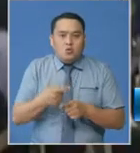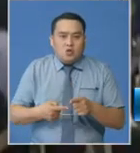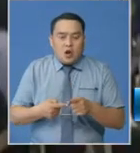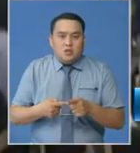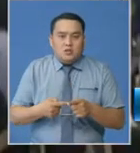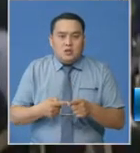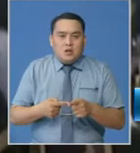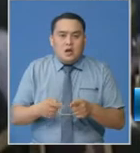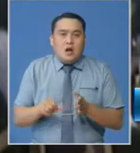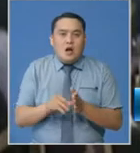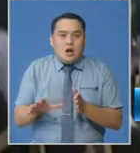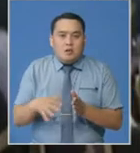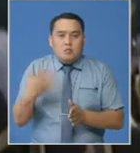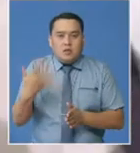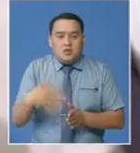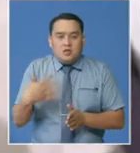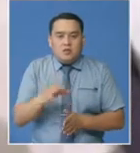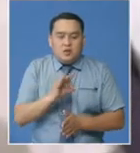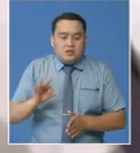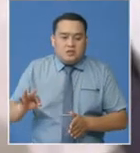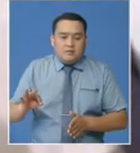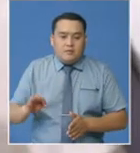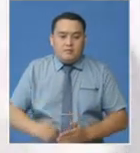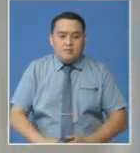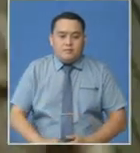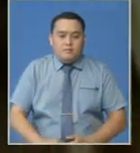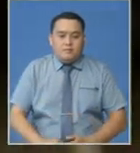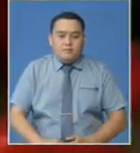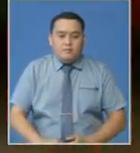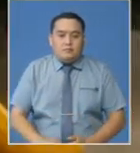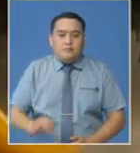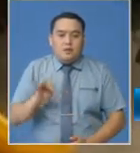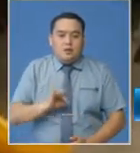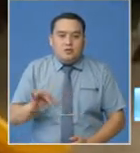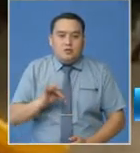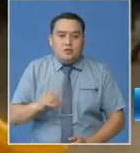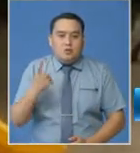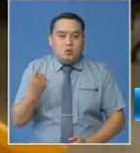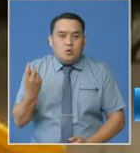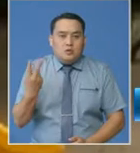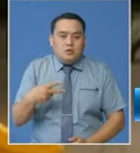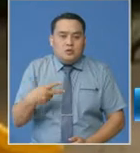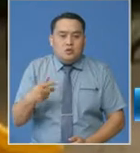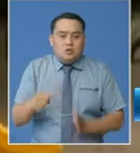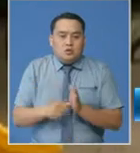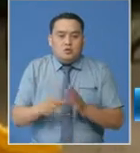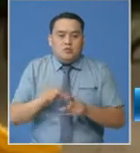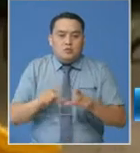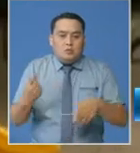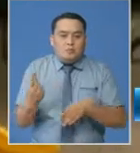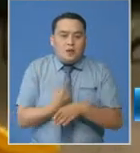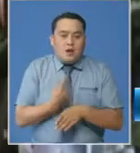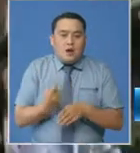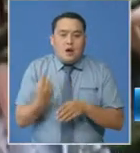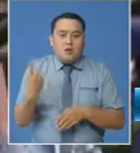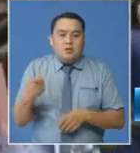альтернативных источников энергии до 50%. В истории 136-й школы такое случается впервые.